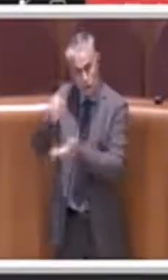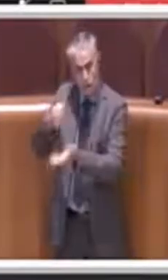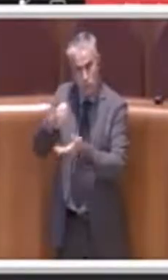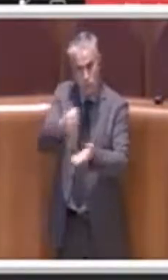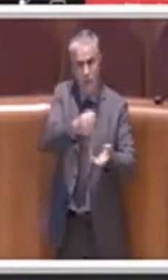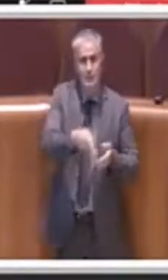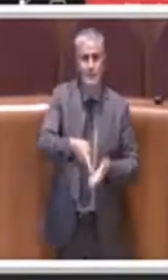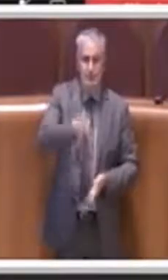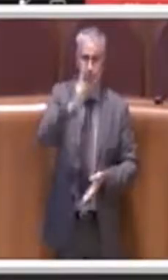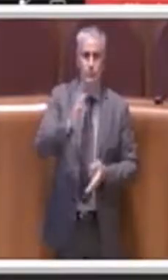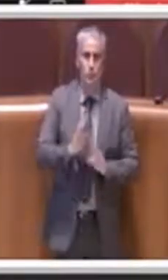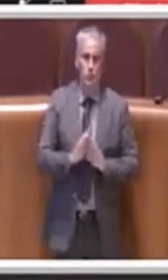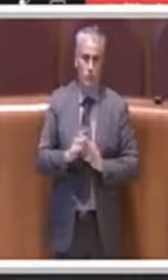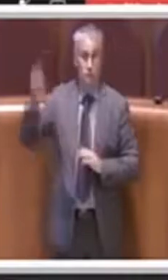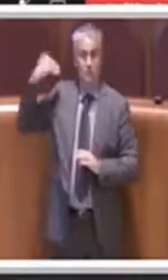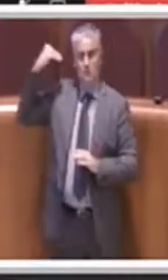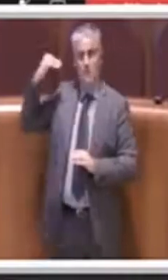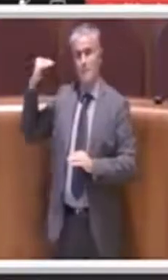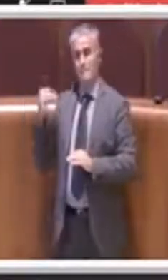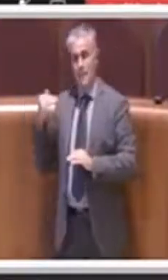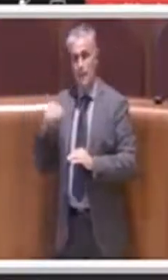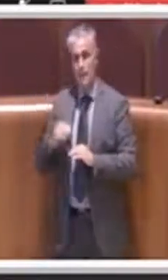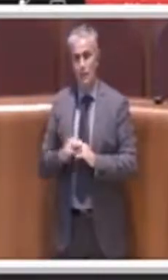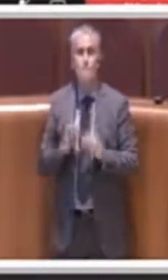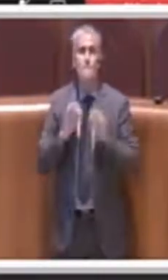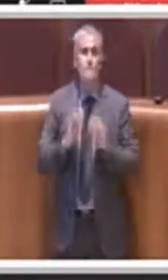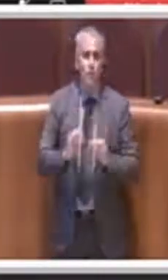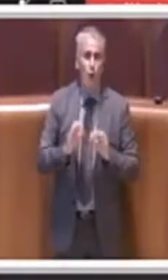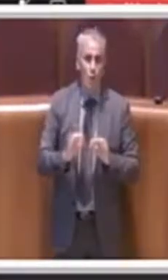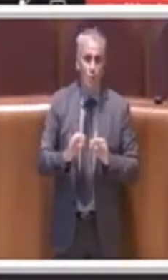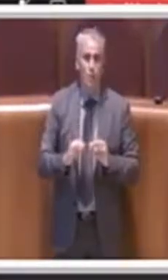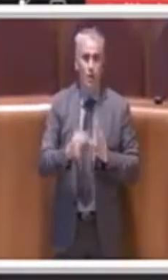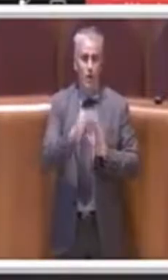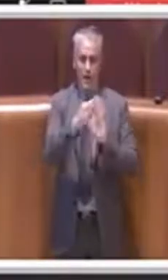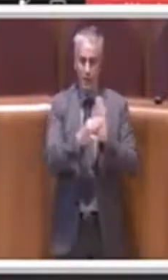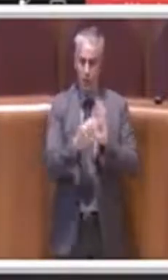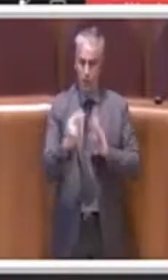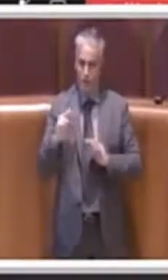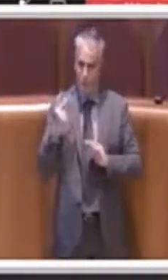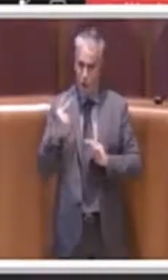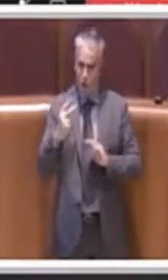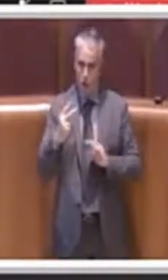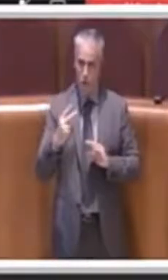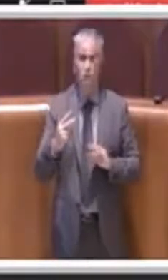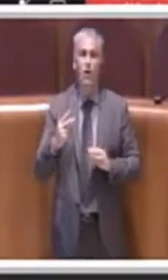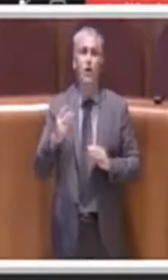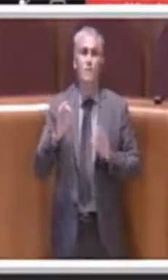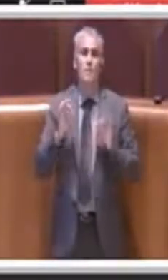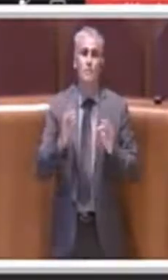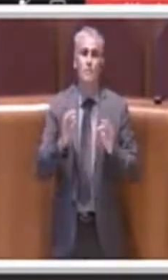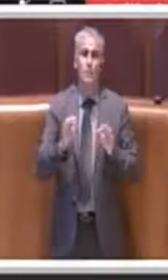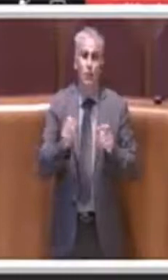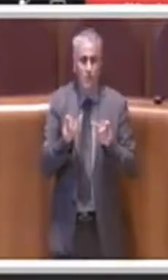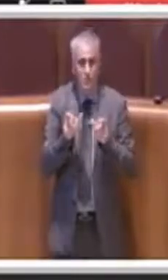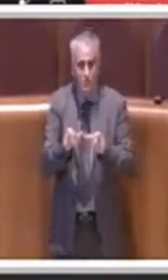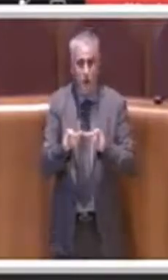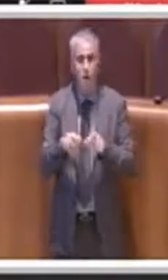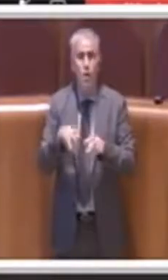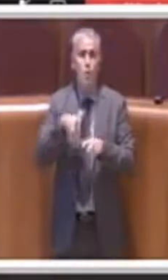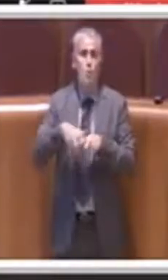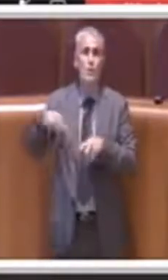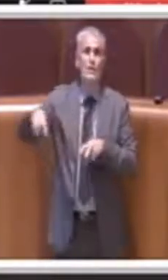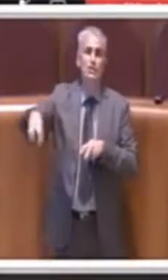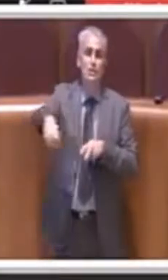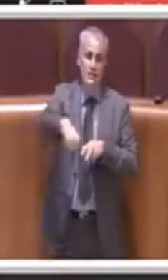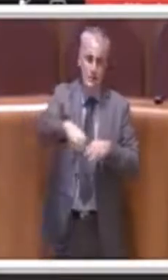degli interventi, ripeto, soprattutto il titolo secondo, anche da parte, diciamo, che riguardano ovviamente i municipi.